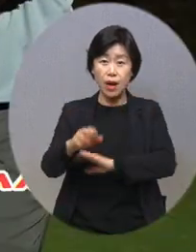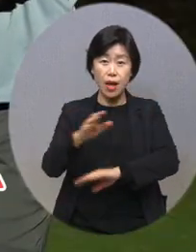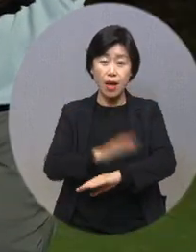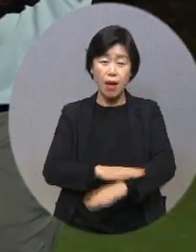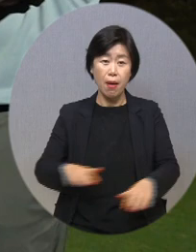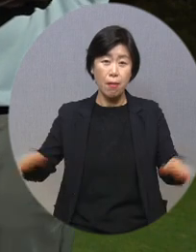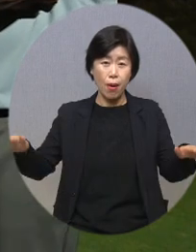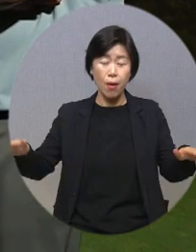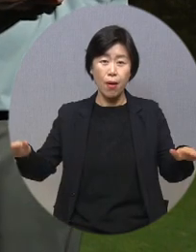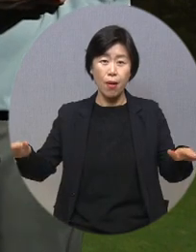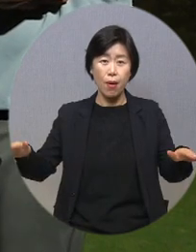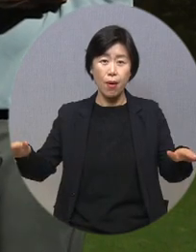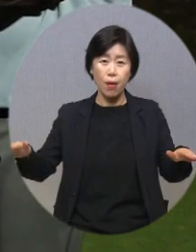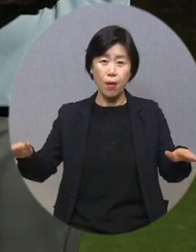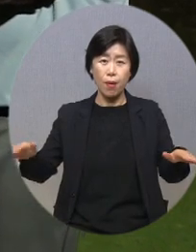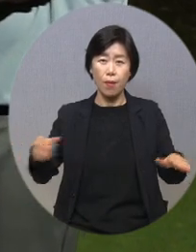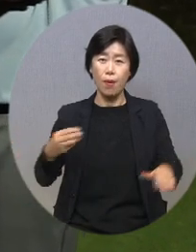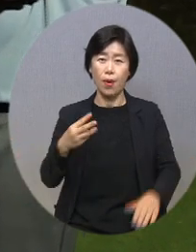아.